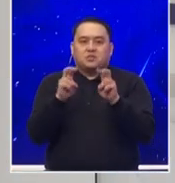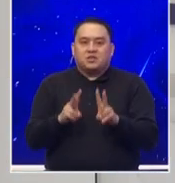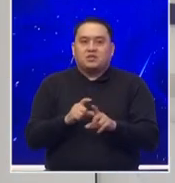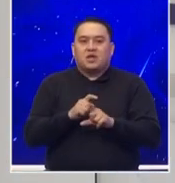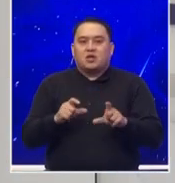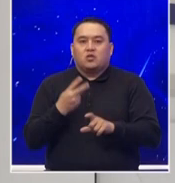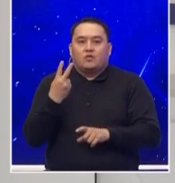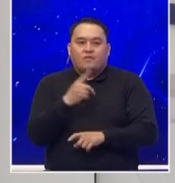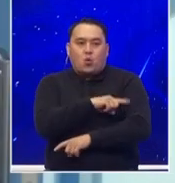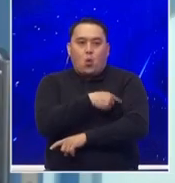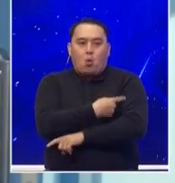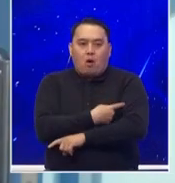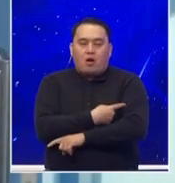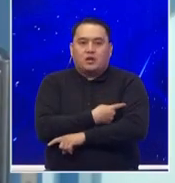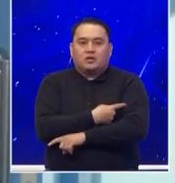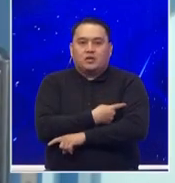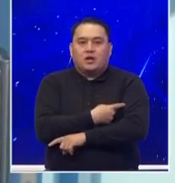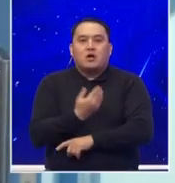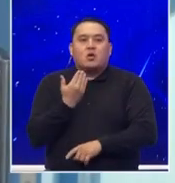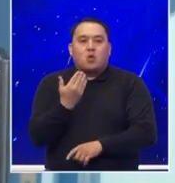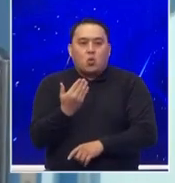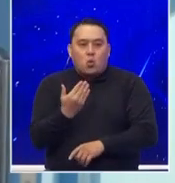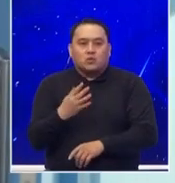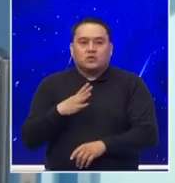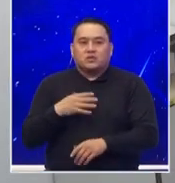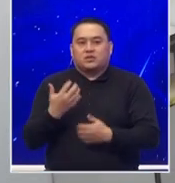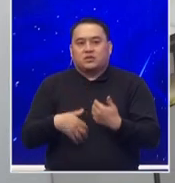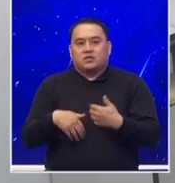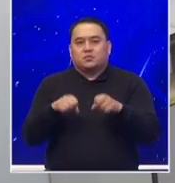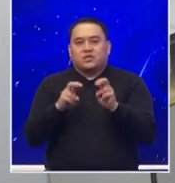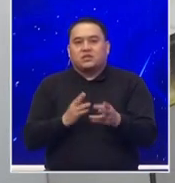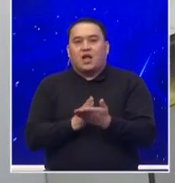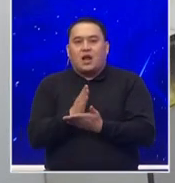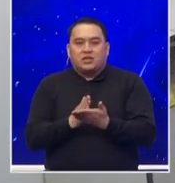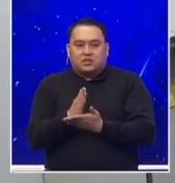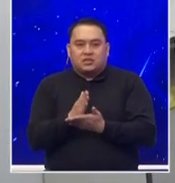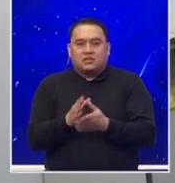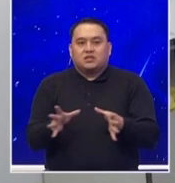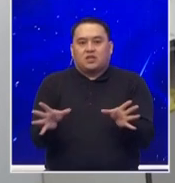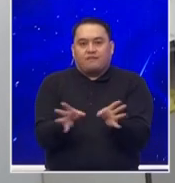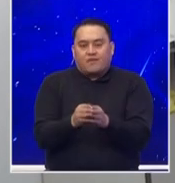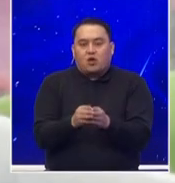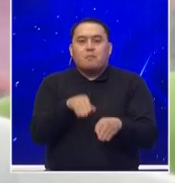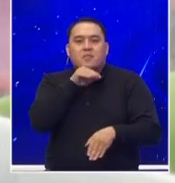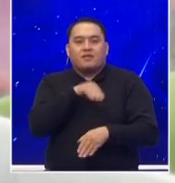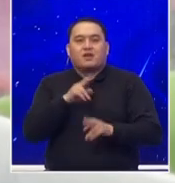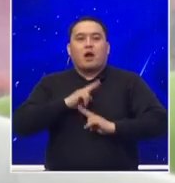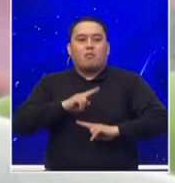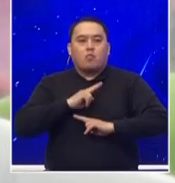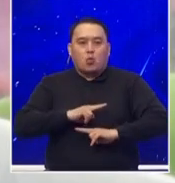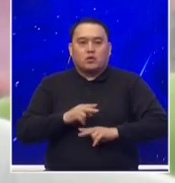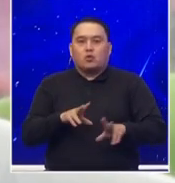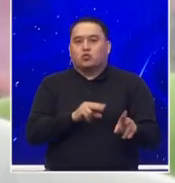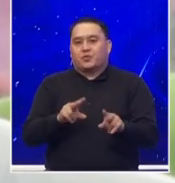2 врачей-неонатологов и 1 анестезиолога. И, конечно, средний медперсонал. Благодаря их слаженной профессиональной работе все роды